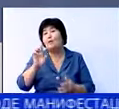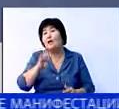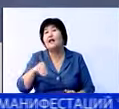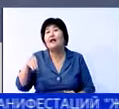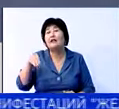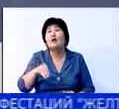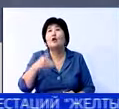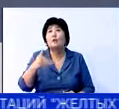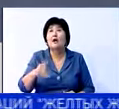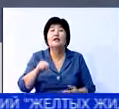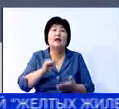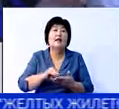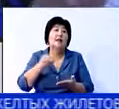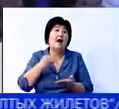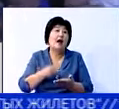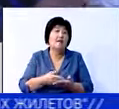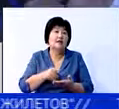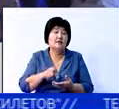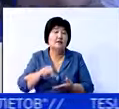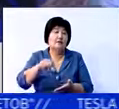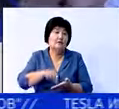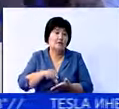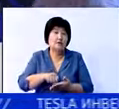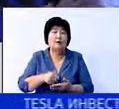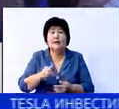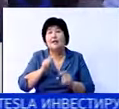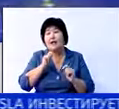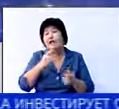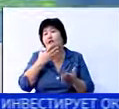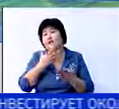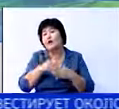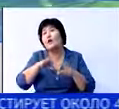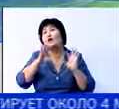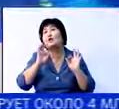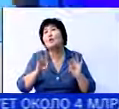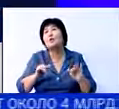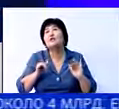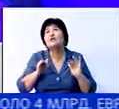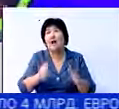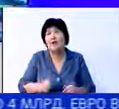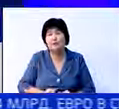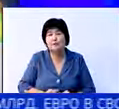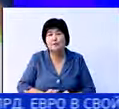Тайлакбаев. Мэтры не только оценивают выступления конкурсантов, но и дарят свое искусство.